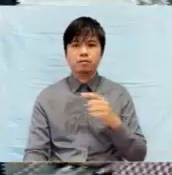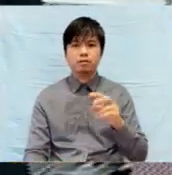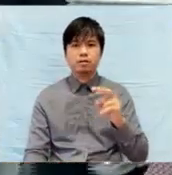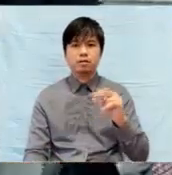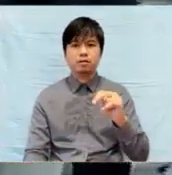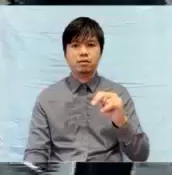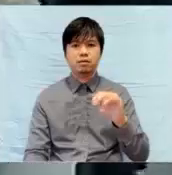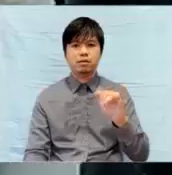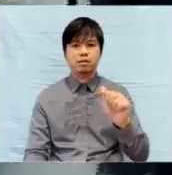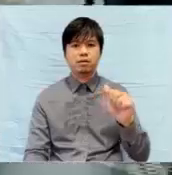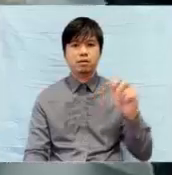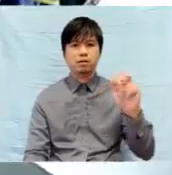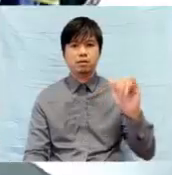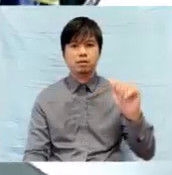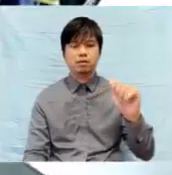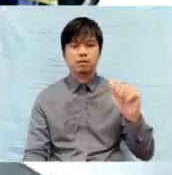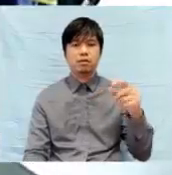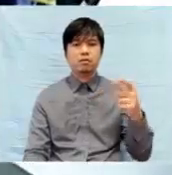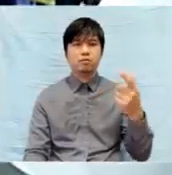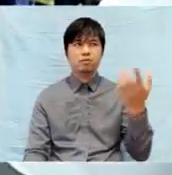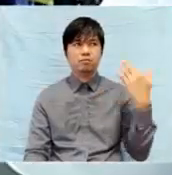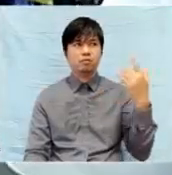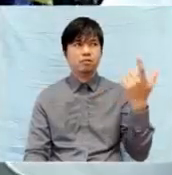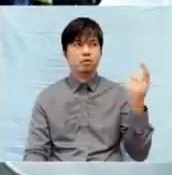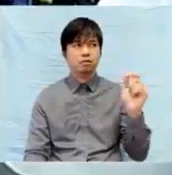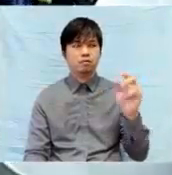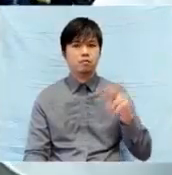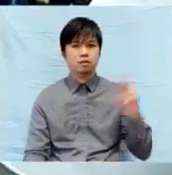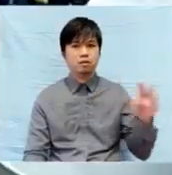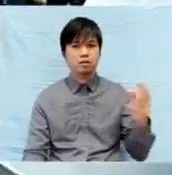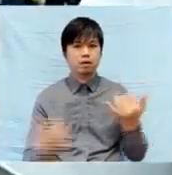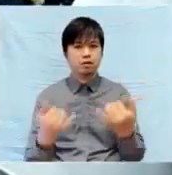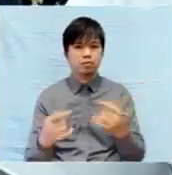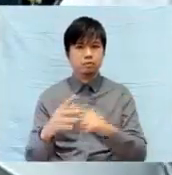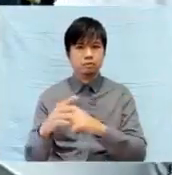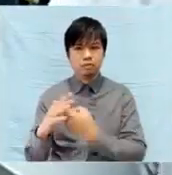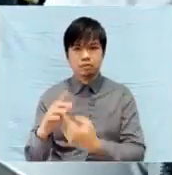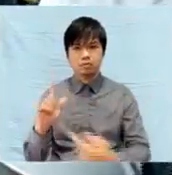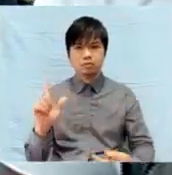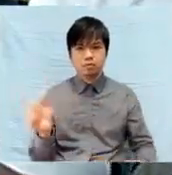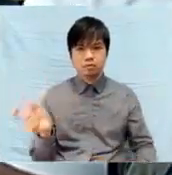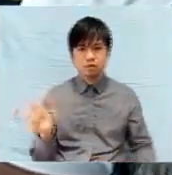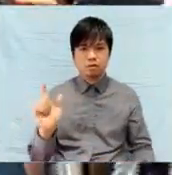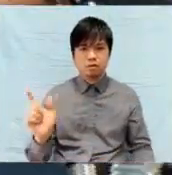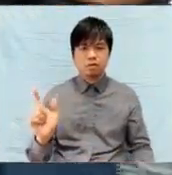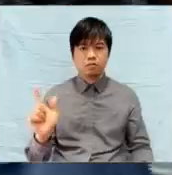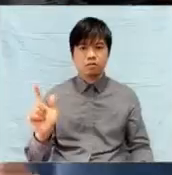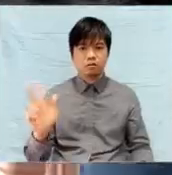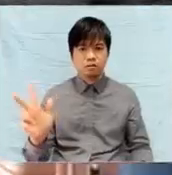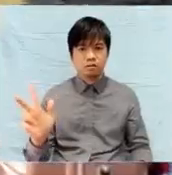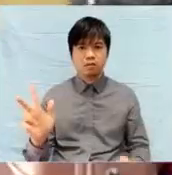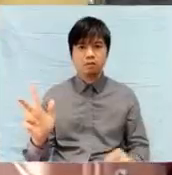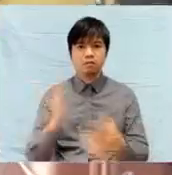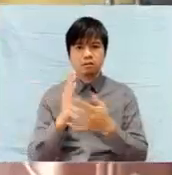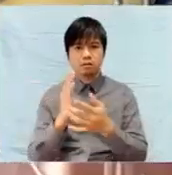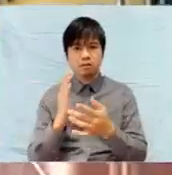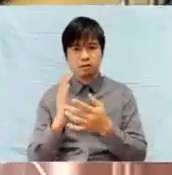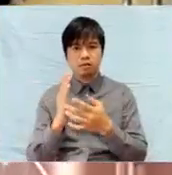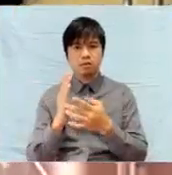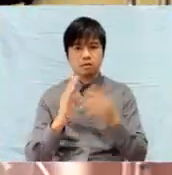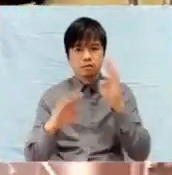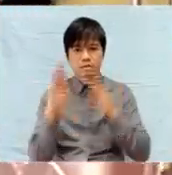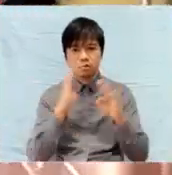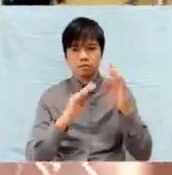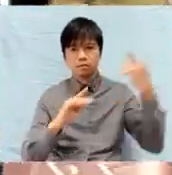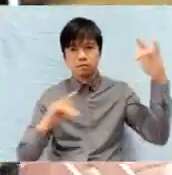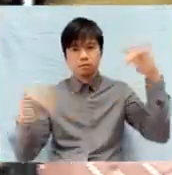Airport noong 2022. At ngayong kasisimula pa lang ng 2023, technical glitch na nauwi sa airspace shutdown